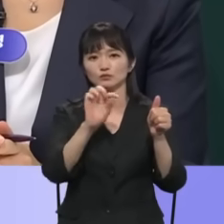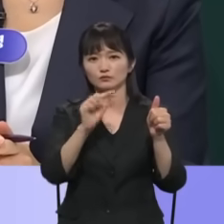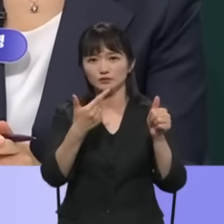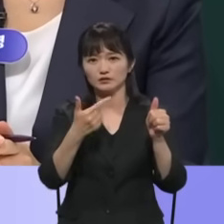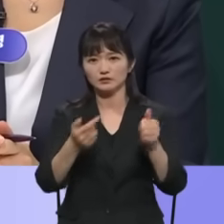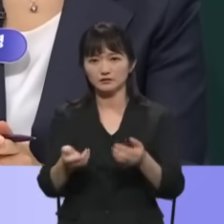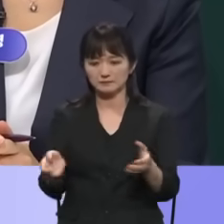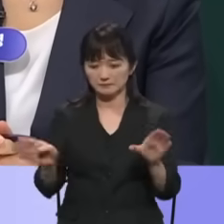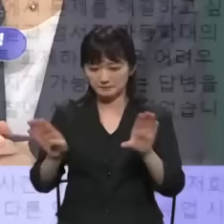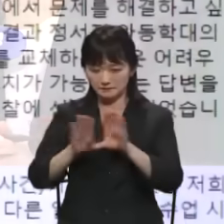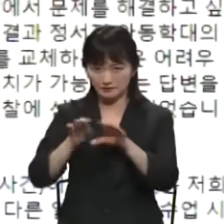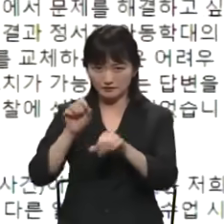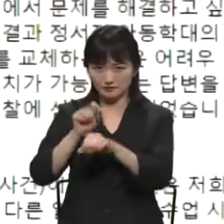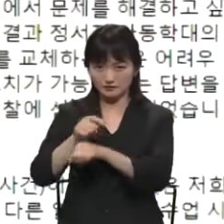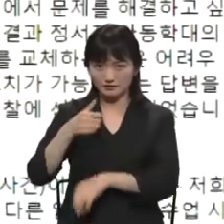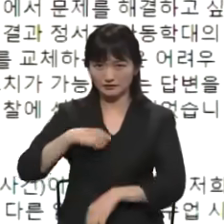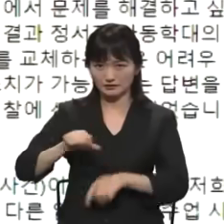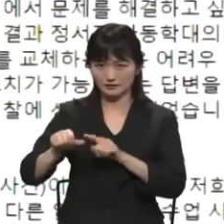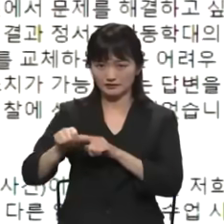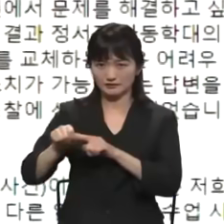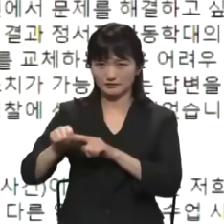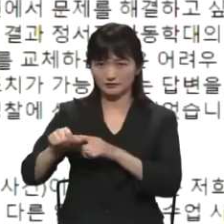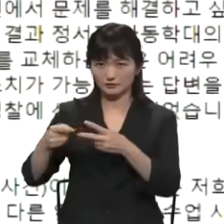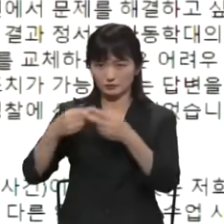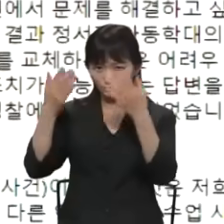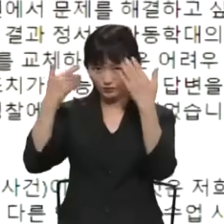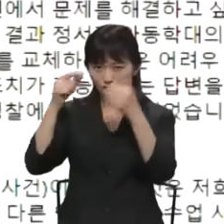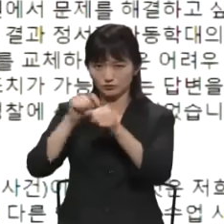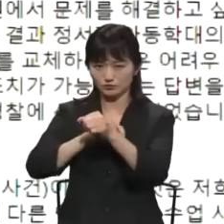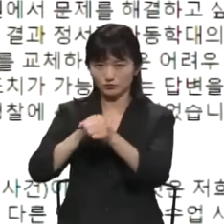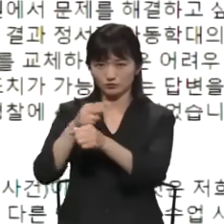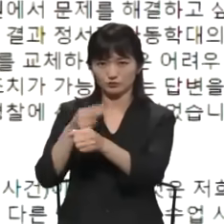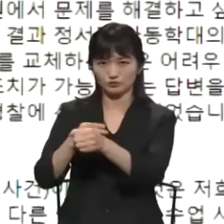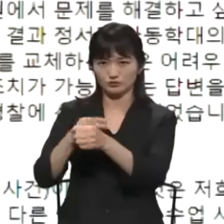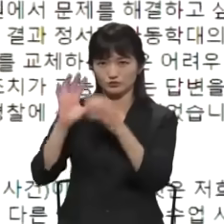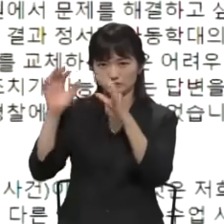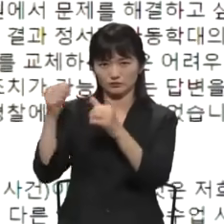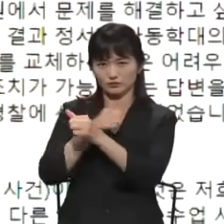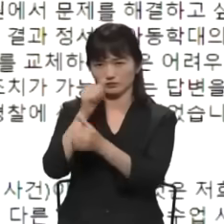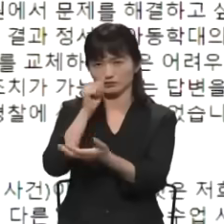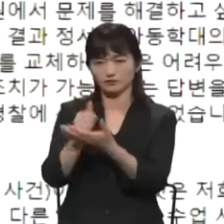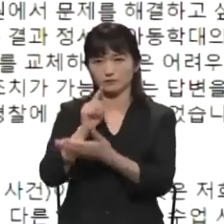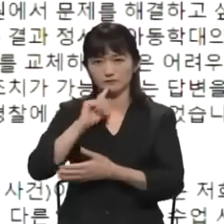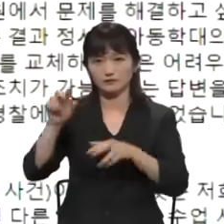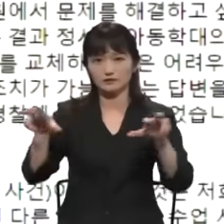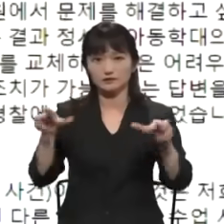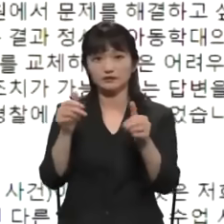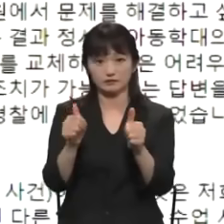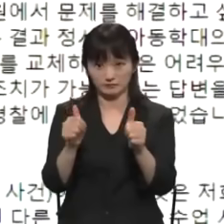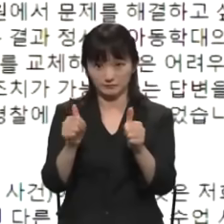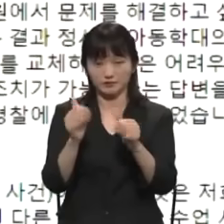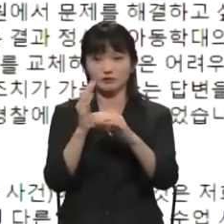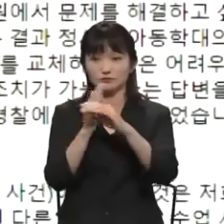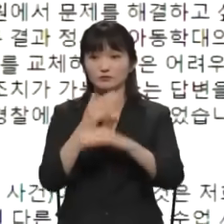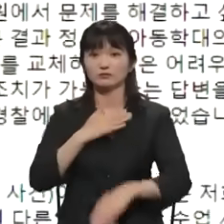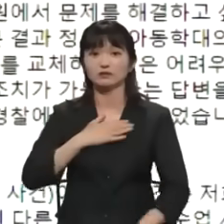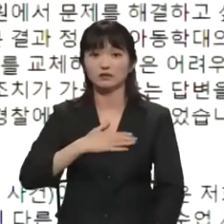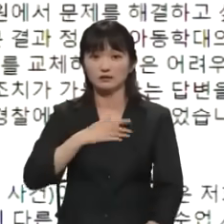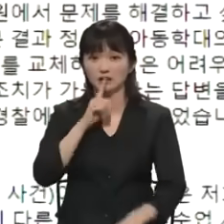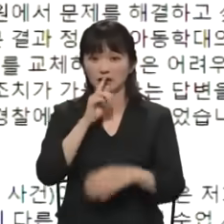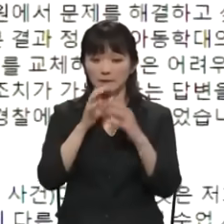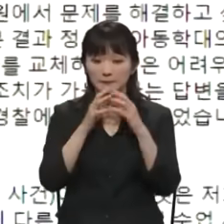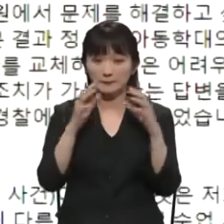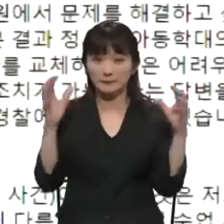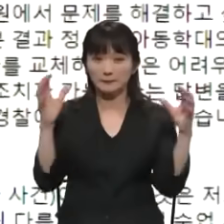아들의 초등학교 특수교사를 아동학대 혐의로 신고를 했고 현재 재판 중이라는 사실이 알려지면서 또 논란이